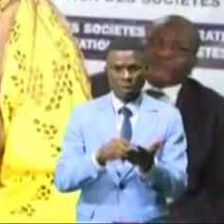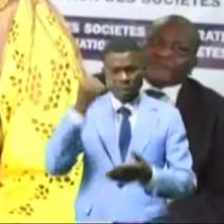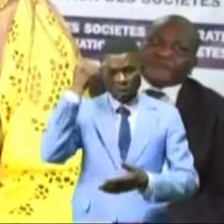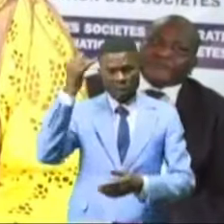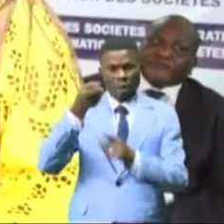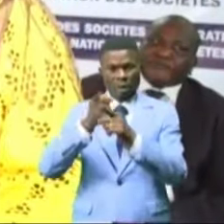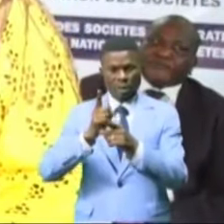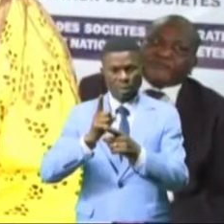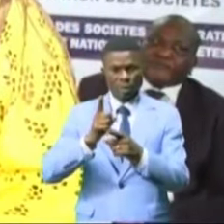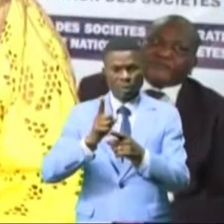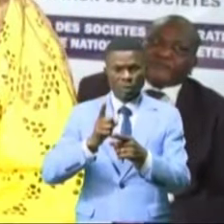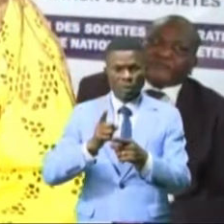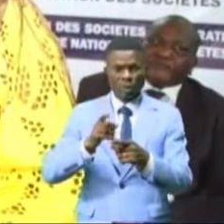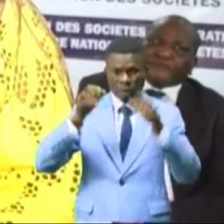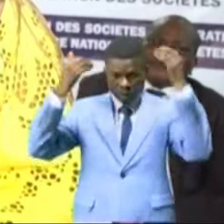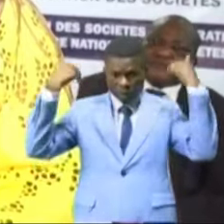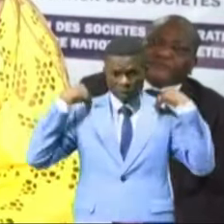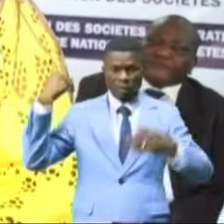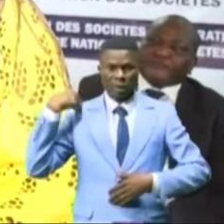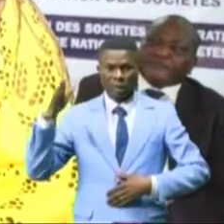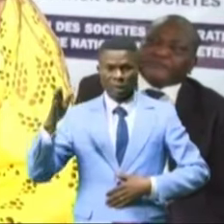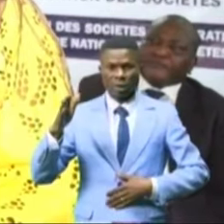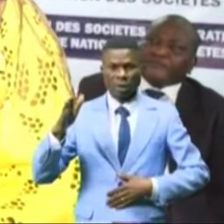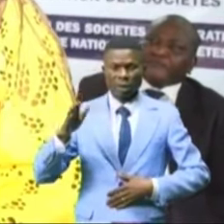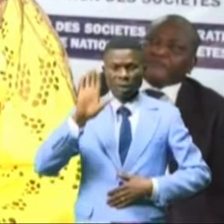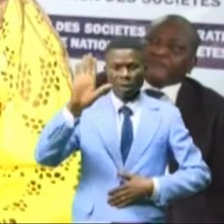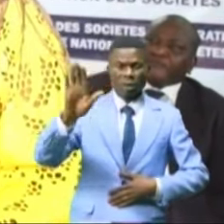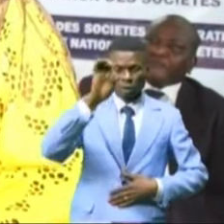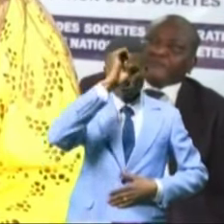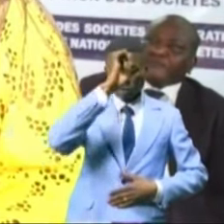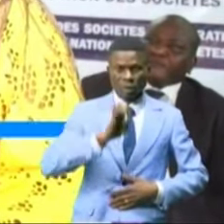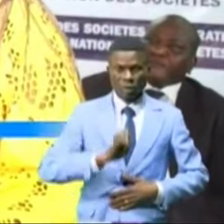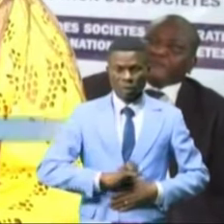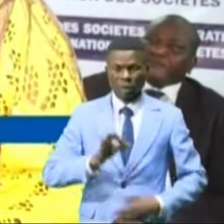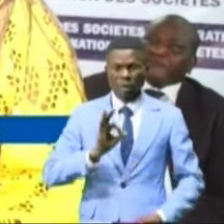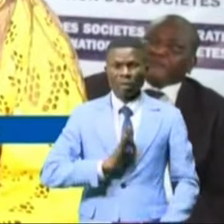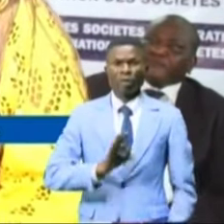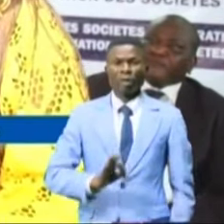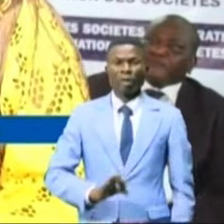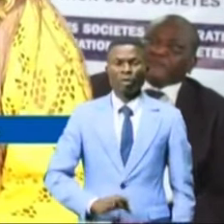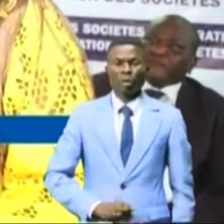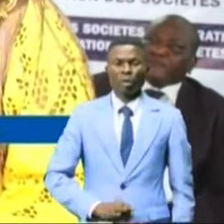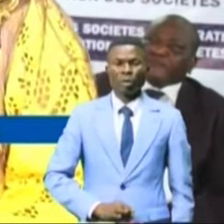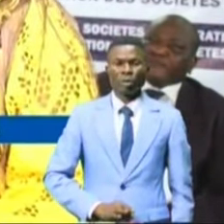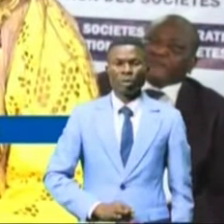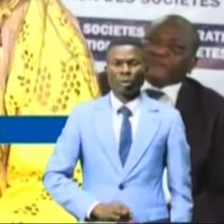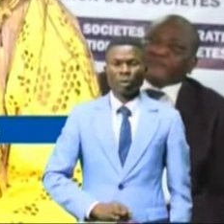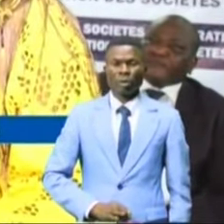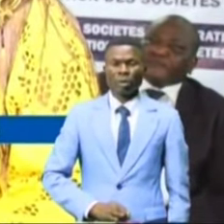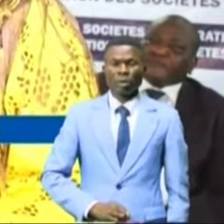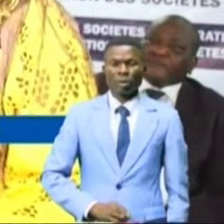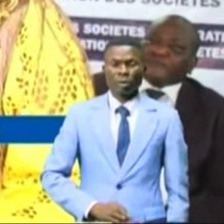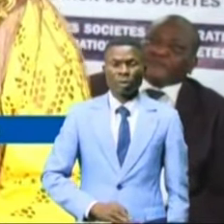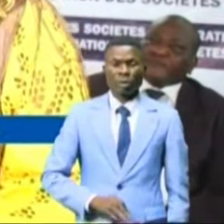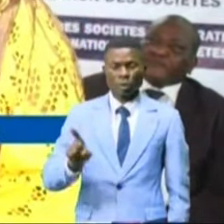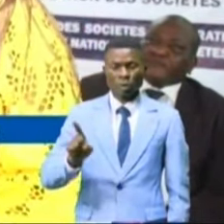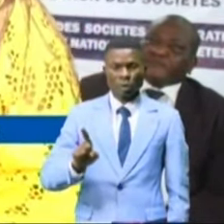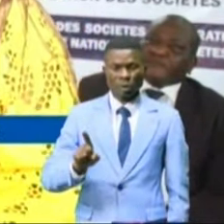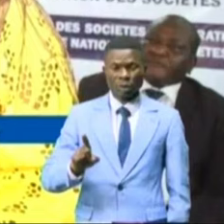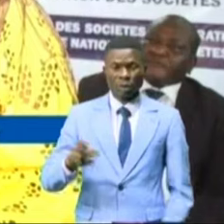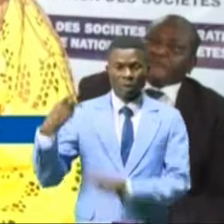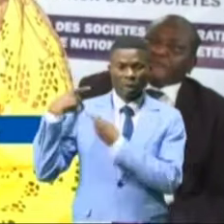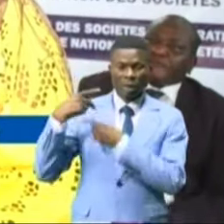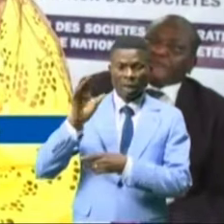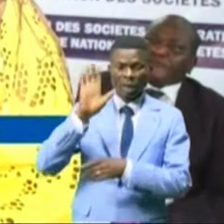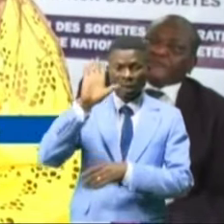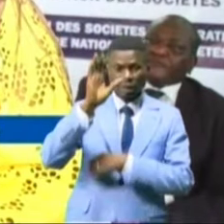initiative personnelle du chef de l'État, son Excellence Félix-Antoine Tshisekedi Tshilombo, qui, dès son premier